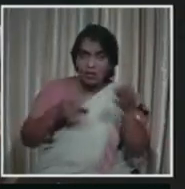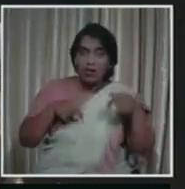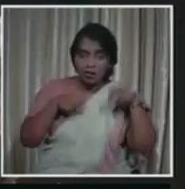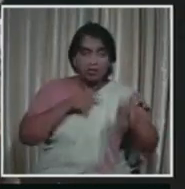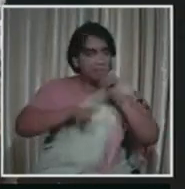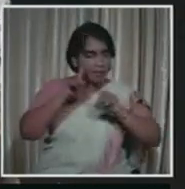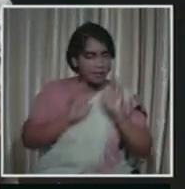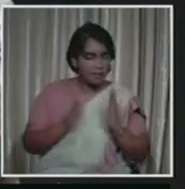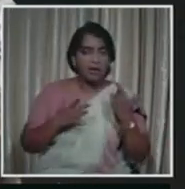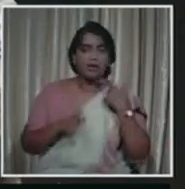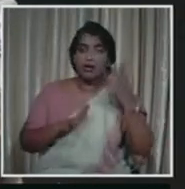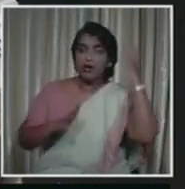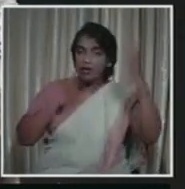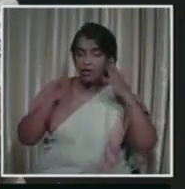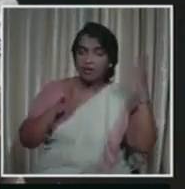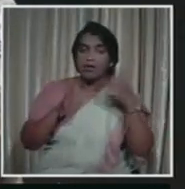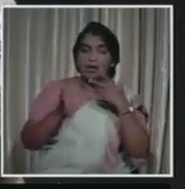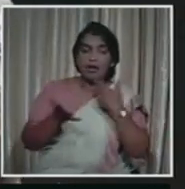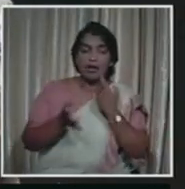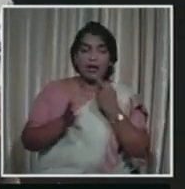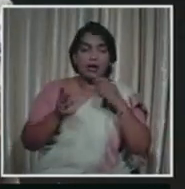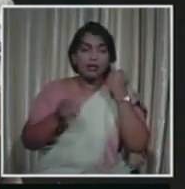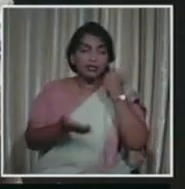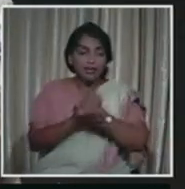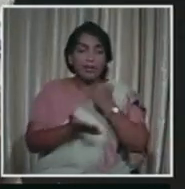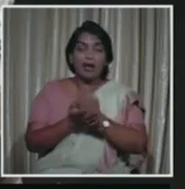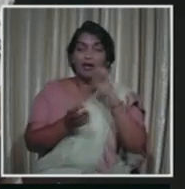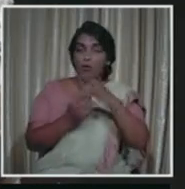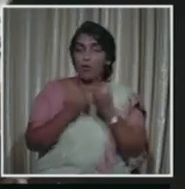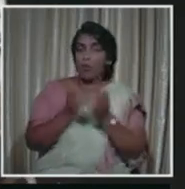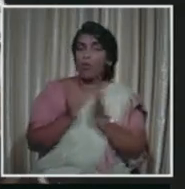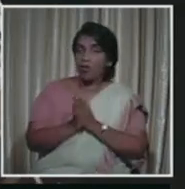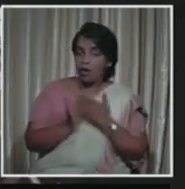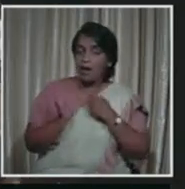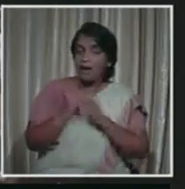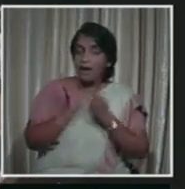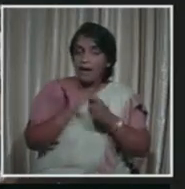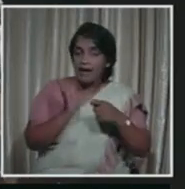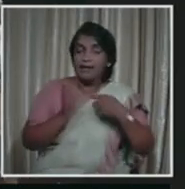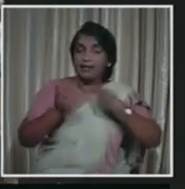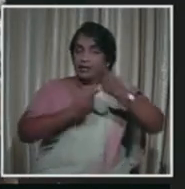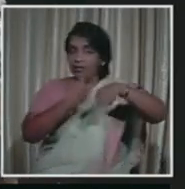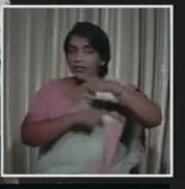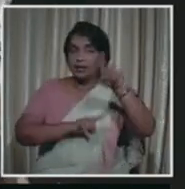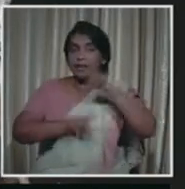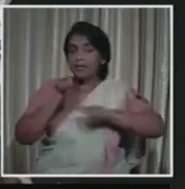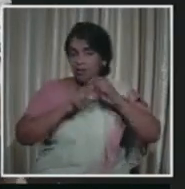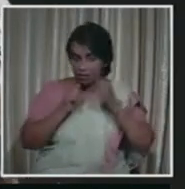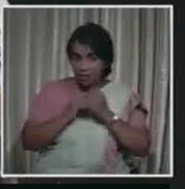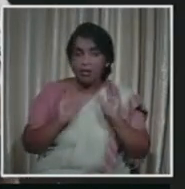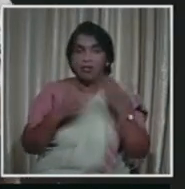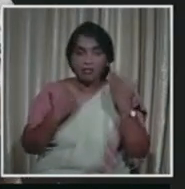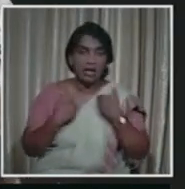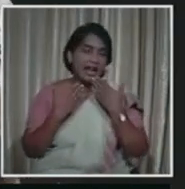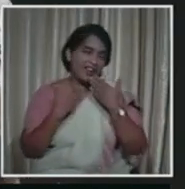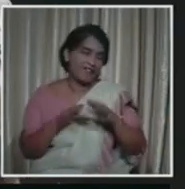තියෙනවද ඉන්ටර්නැෂනල් සවරින් බන්ඩ් හෝල්ඩර්ස්ලා එක්ක තමන්ගේ ණය ප්‍රතිව්‍යුහගත කරන්නේ කරන්න ණය නිවාඩුවක්